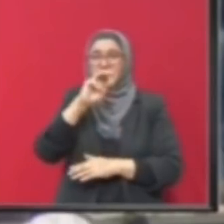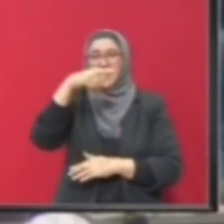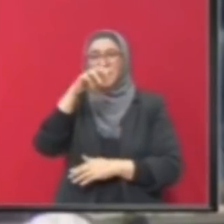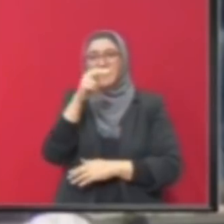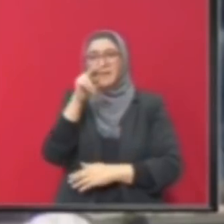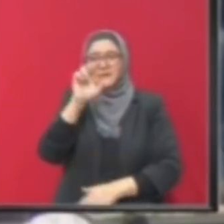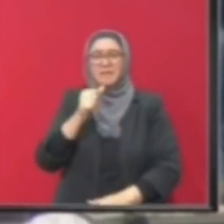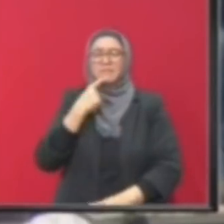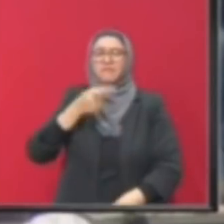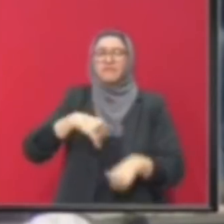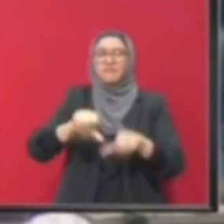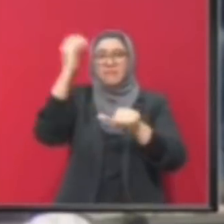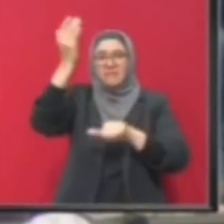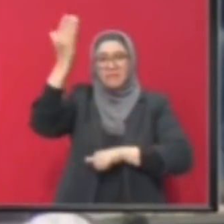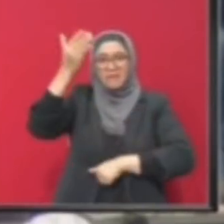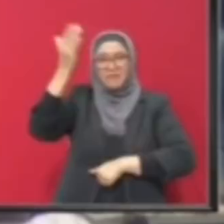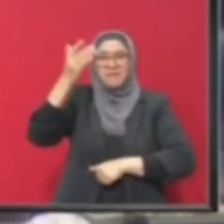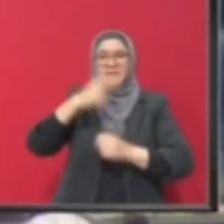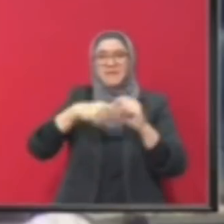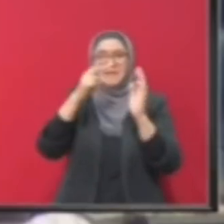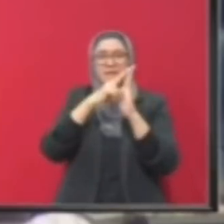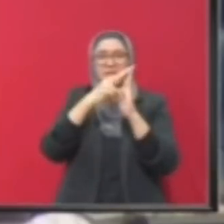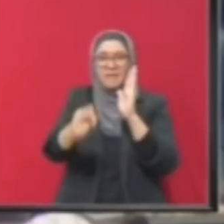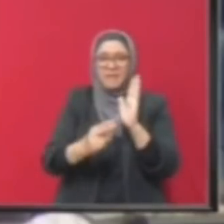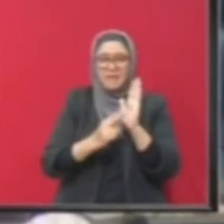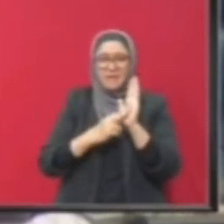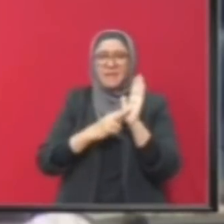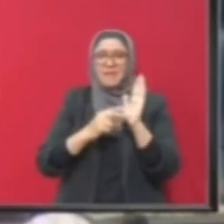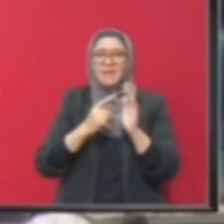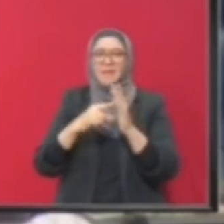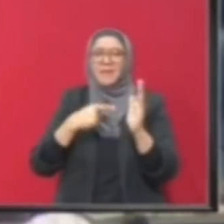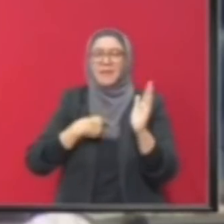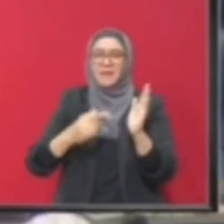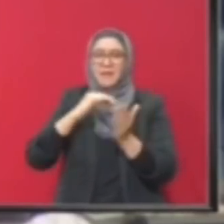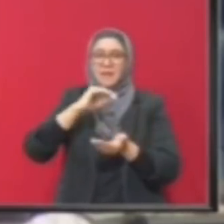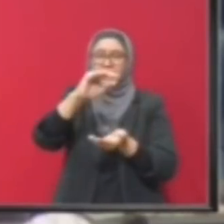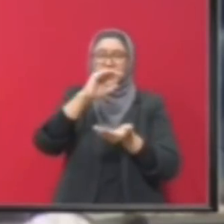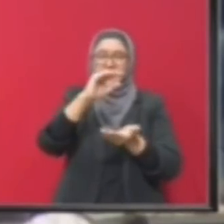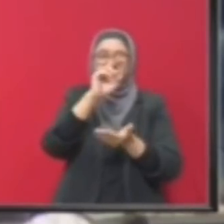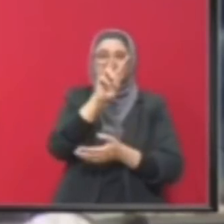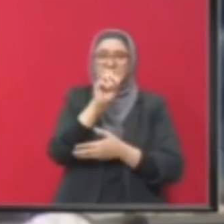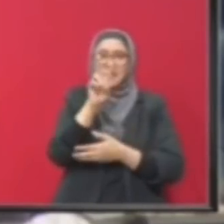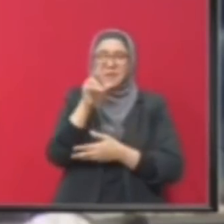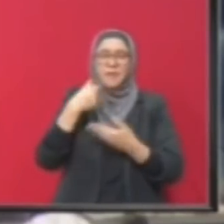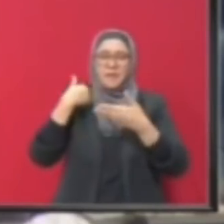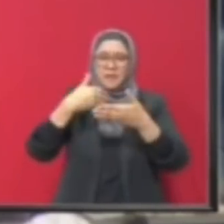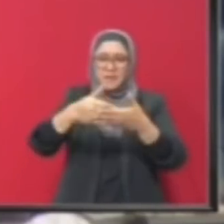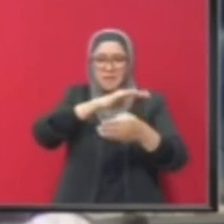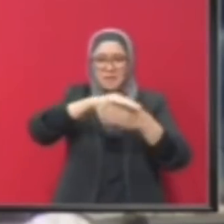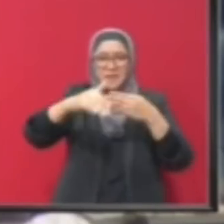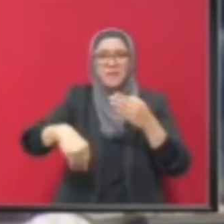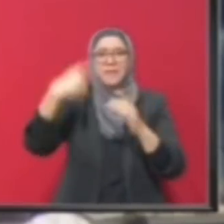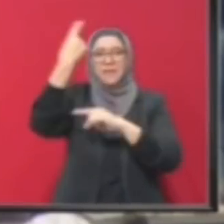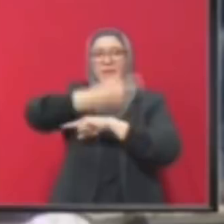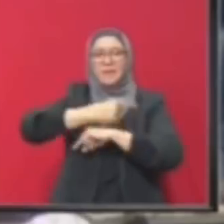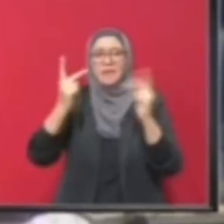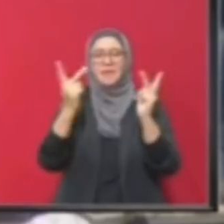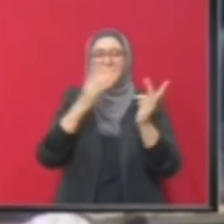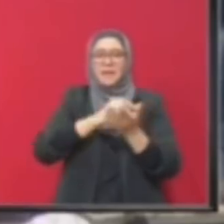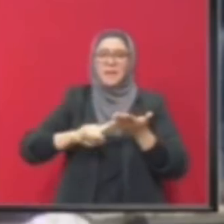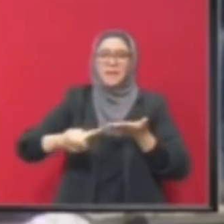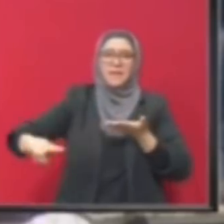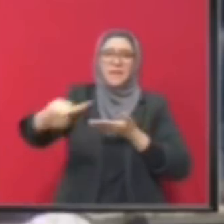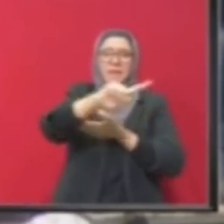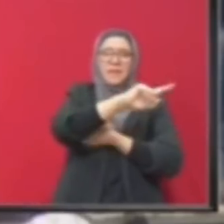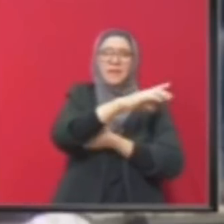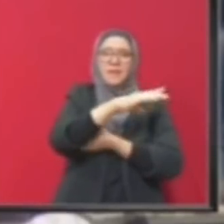harus digunapakai sebagai membina negara. Nation building, not building a race, not building a religion. This is the way